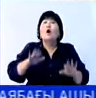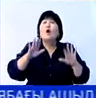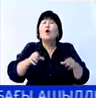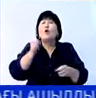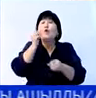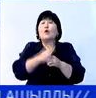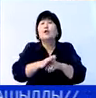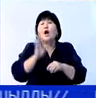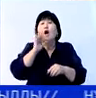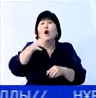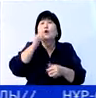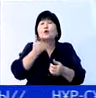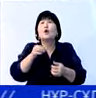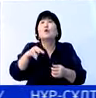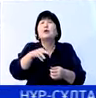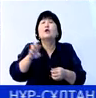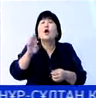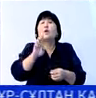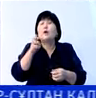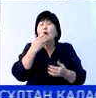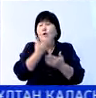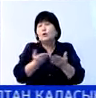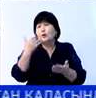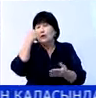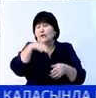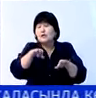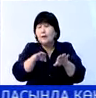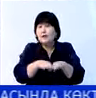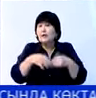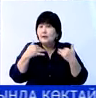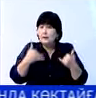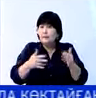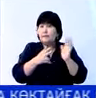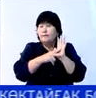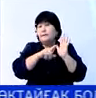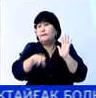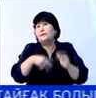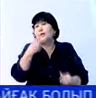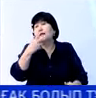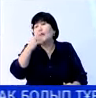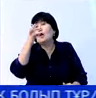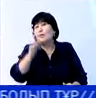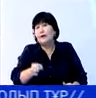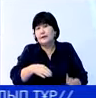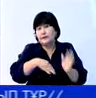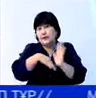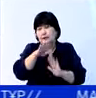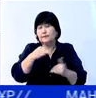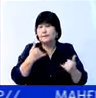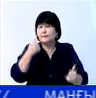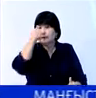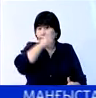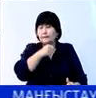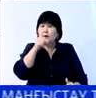Орталықтандырылған ауыз судың микробиологиялық көрсеткіші өткен жылмен салыстырғанда биыл 8,2%-ға жақсарған. Үстіміздегі